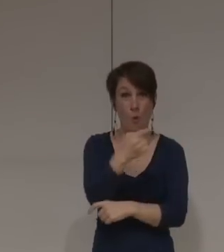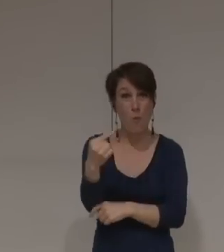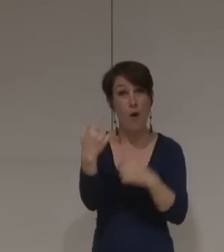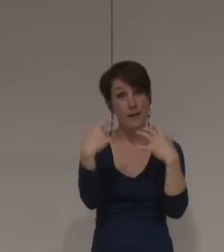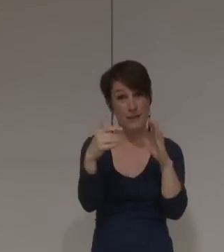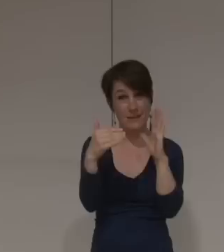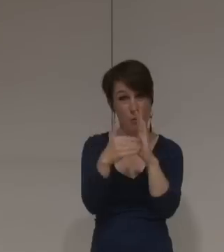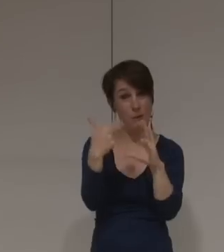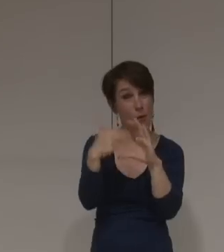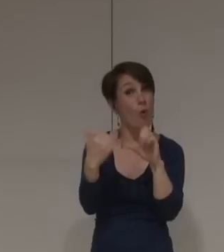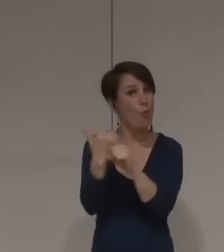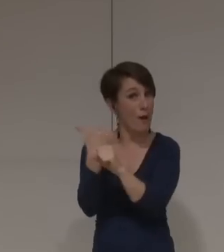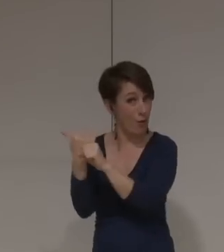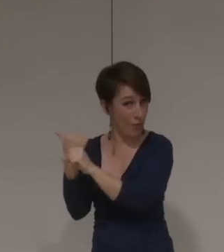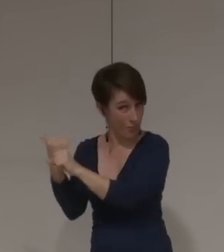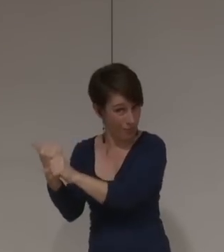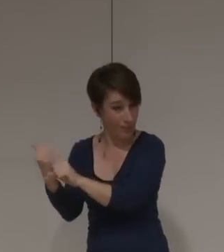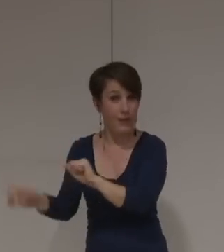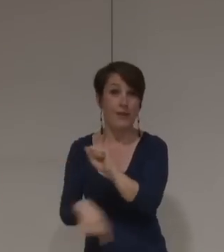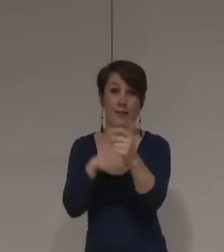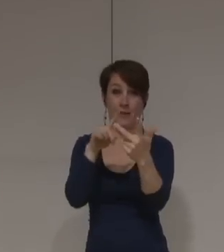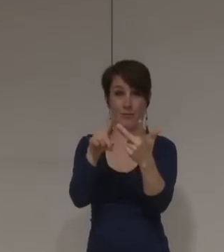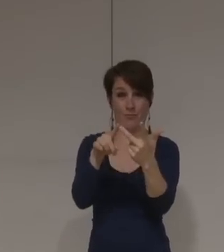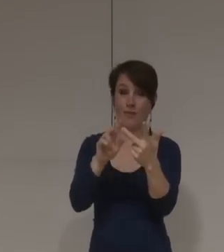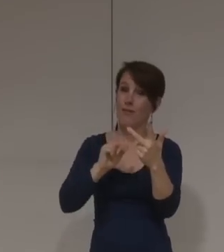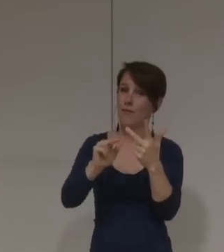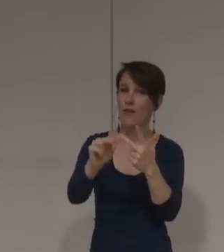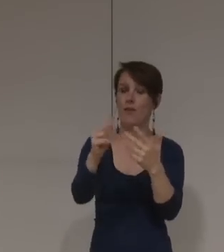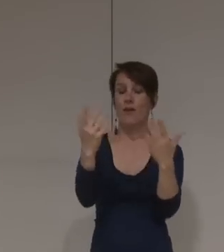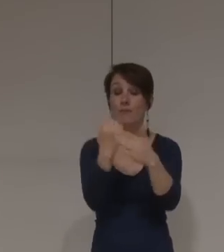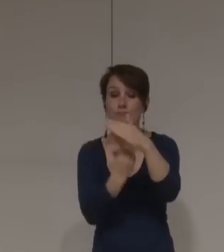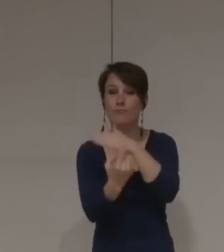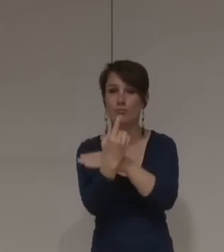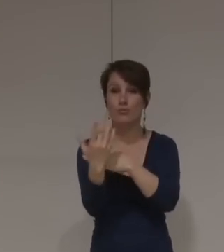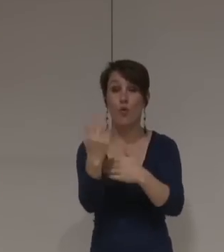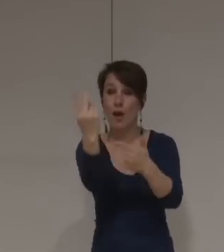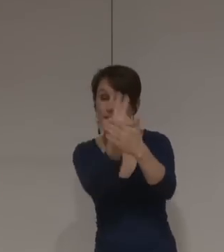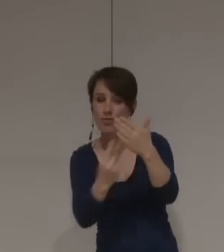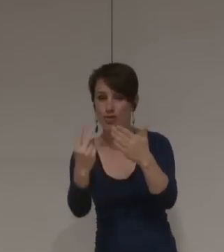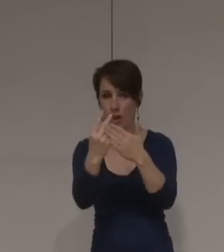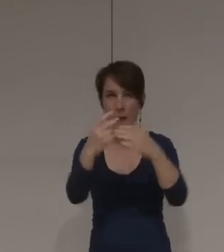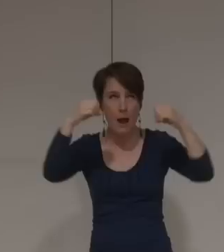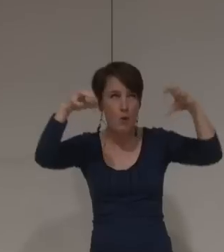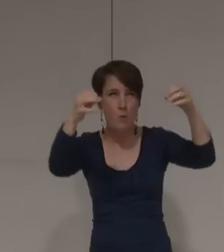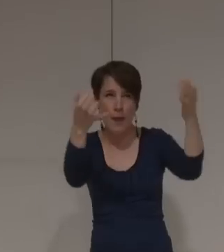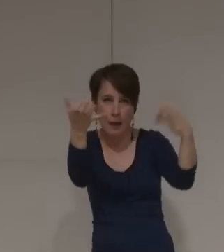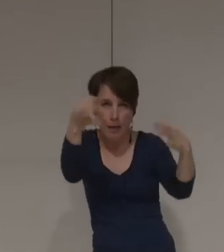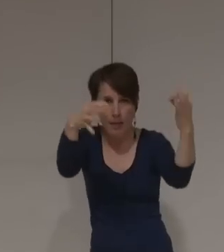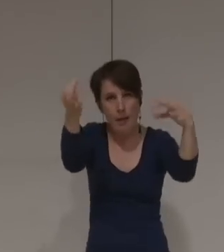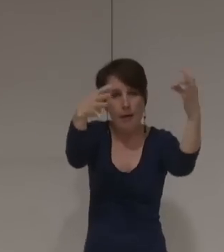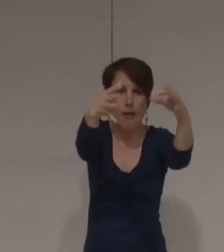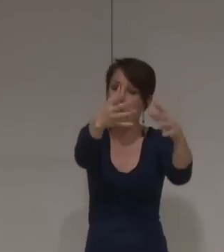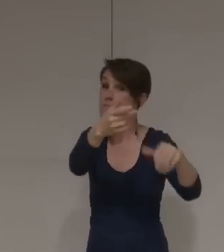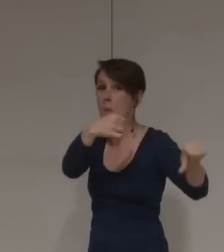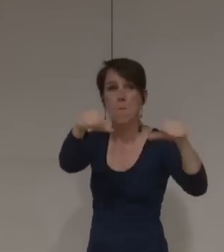an et enfin elle sera dotée d'un schéma d'aménagement lumière parmi donc les plus